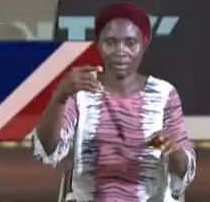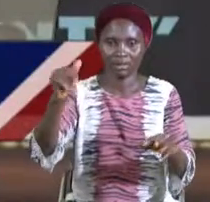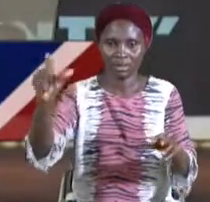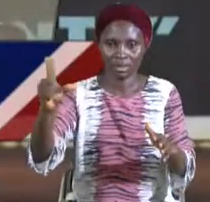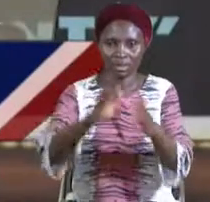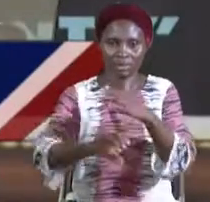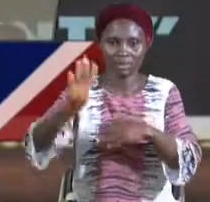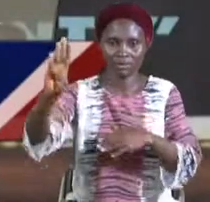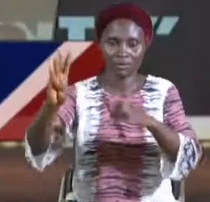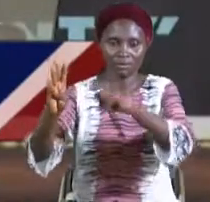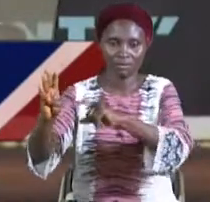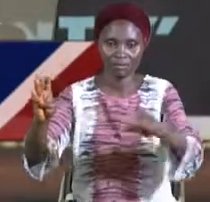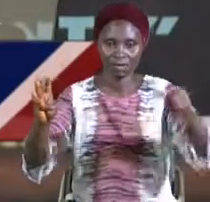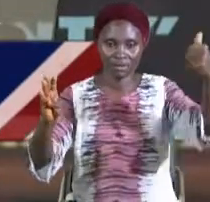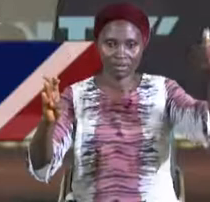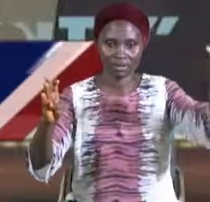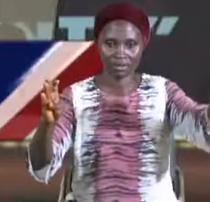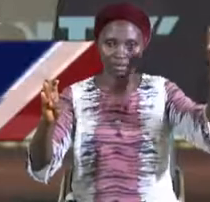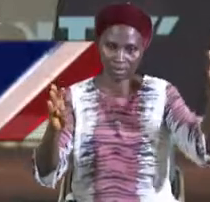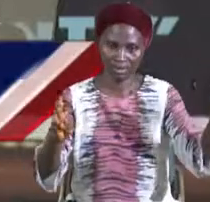4, verset 19.